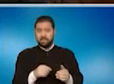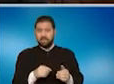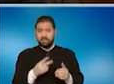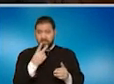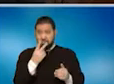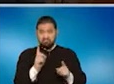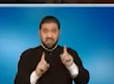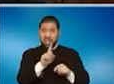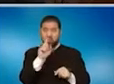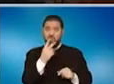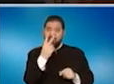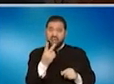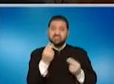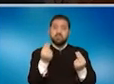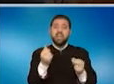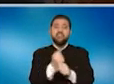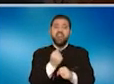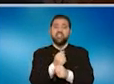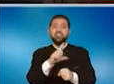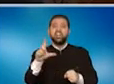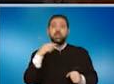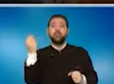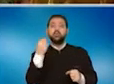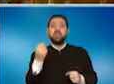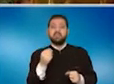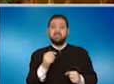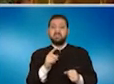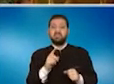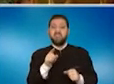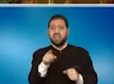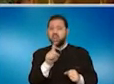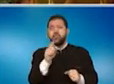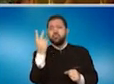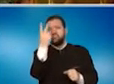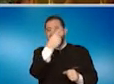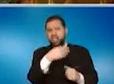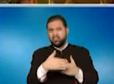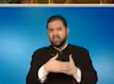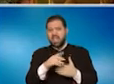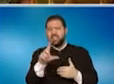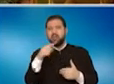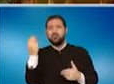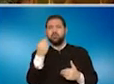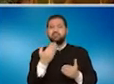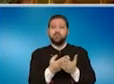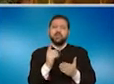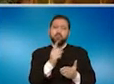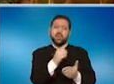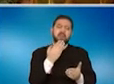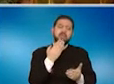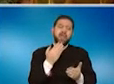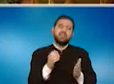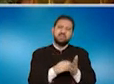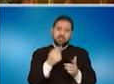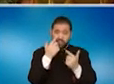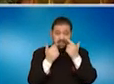lui Dumnezeu, de multele lui realizări. Dar el nu înțelege că înaintea lui Dumnezeu sau pentru anumite păcate lui, el trebuie să se umilească.